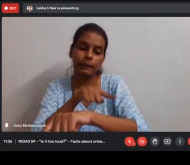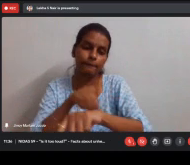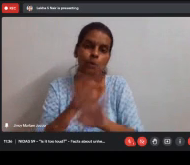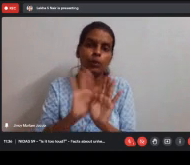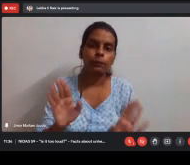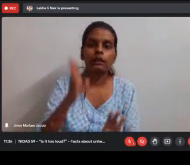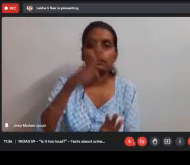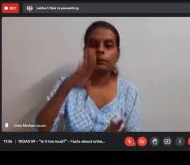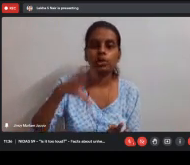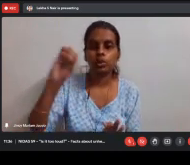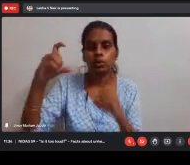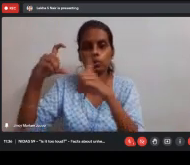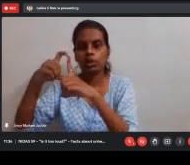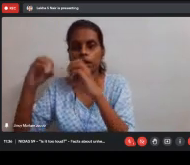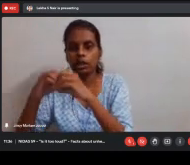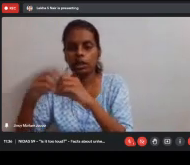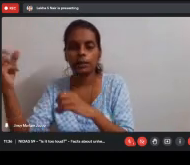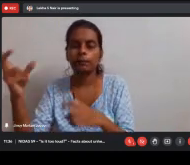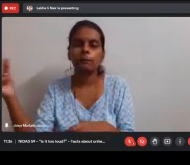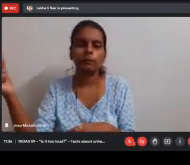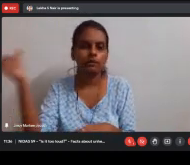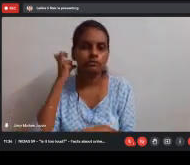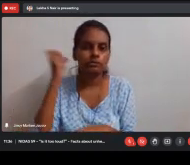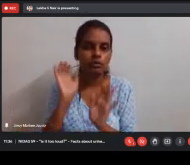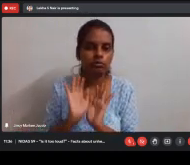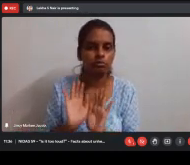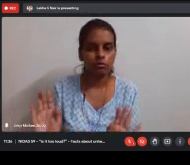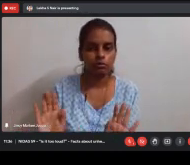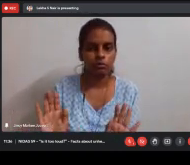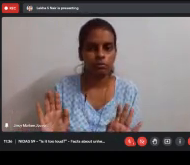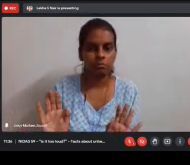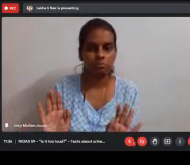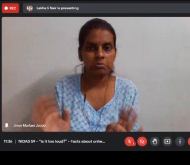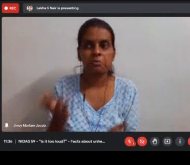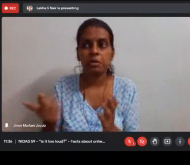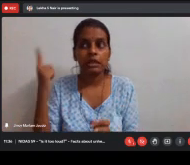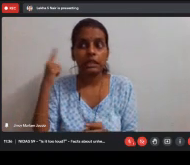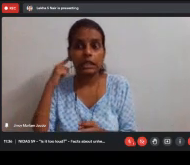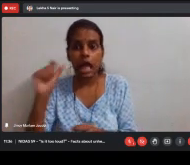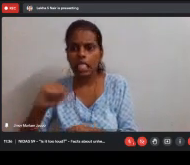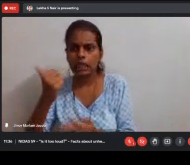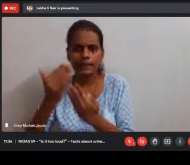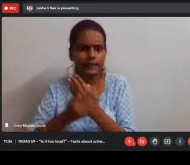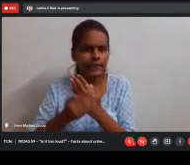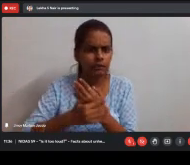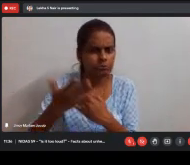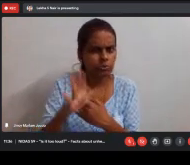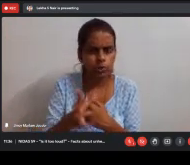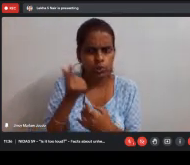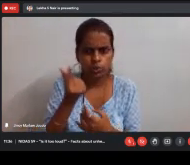ഇക്വൽ ലൗഡ്നെസ്സിലോട്ട് പോകുമ്പോൾ എന്ത് പറ്റും? ഈ 8 മണിക്കൂർ എന്ന് പറയുന്നത് 2.5 മണിക്കൂറായിട്ട് കുറയുന്നു.